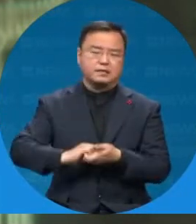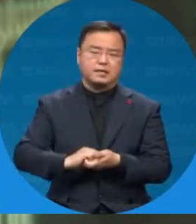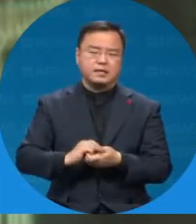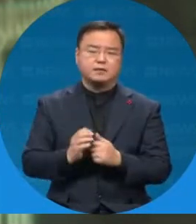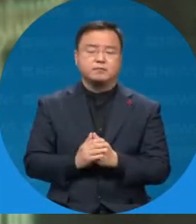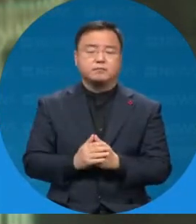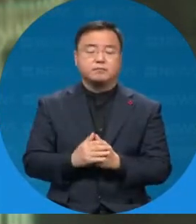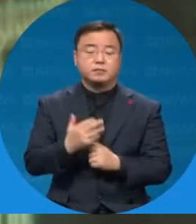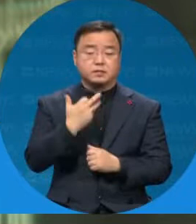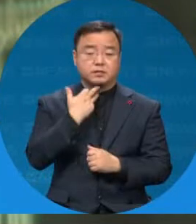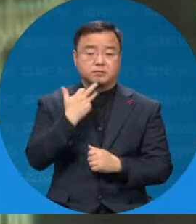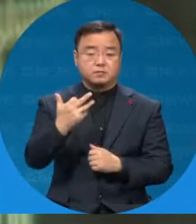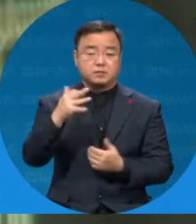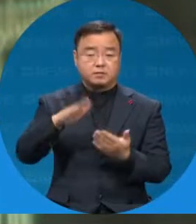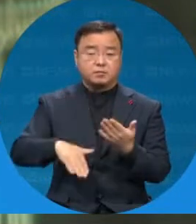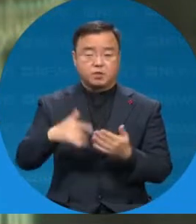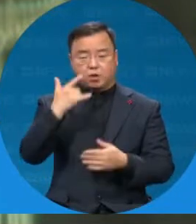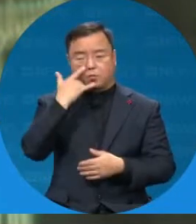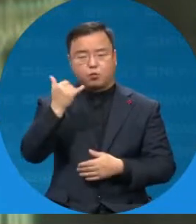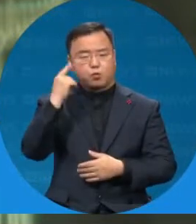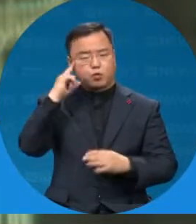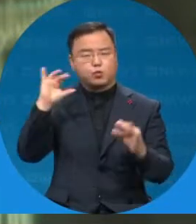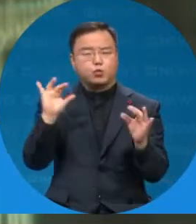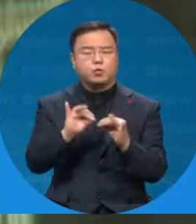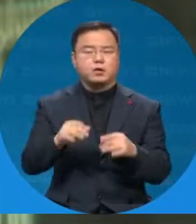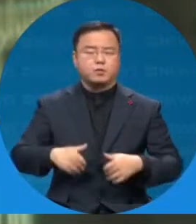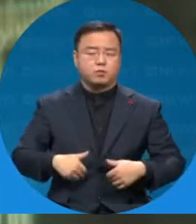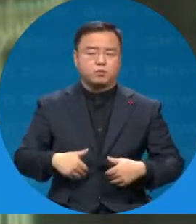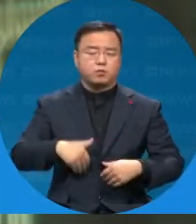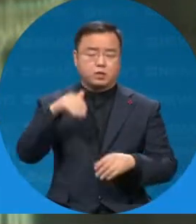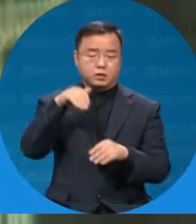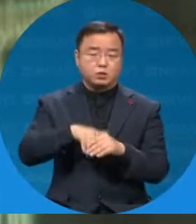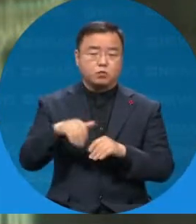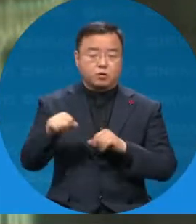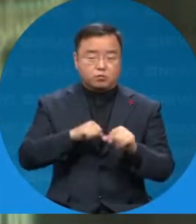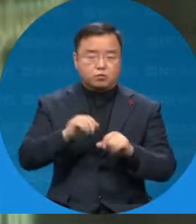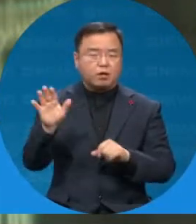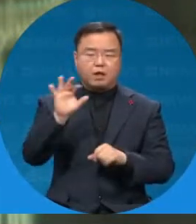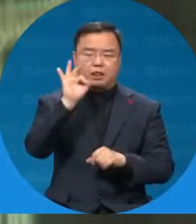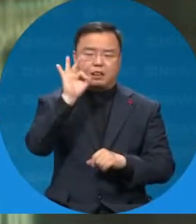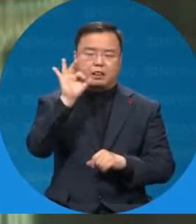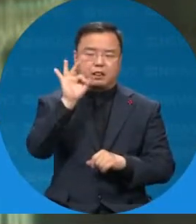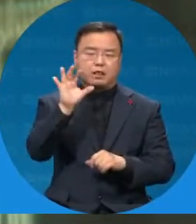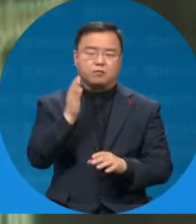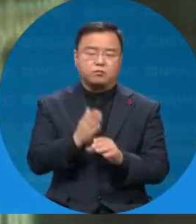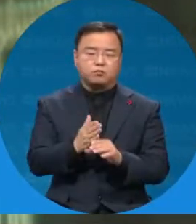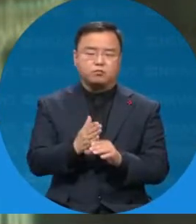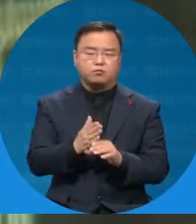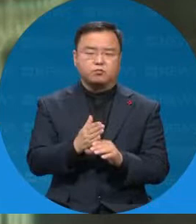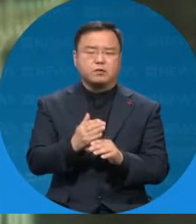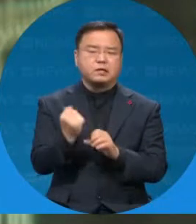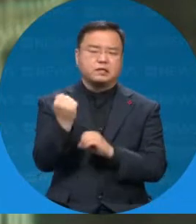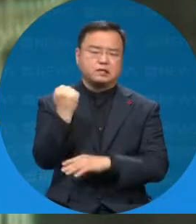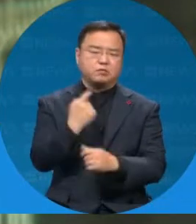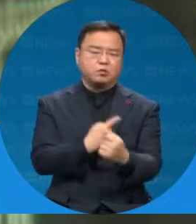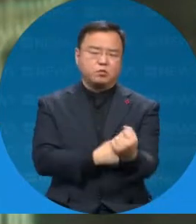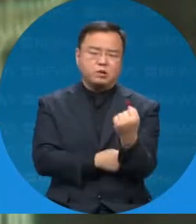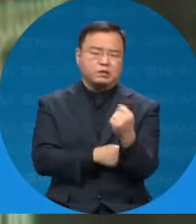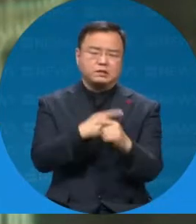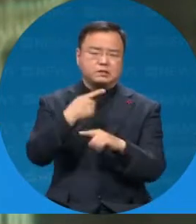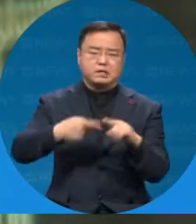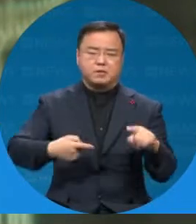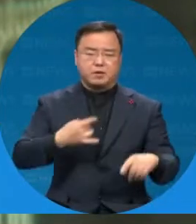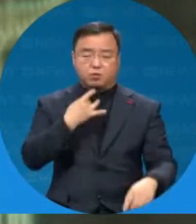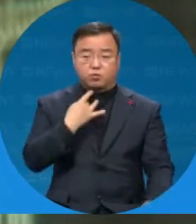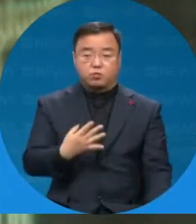미만은 부모 동의가 필요하고 선거 운동도 불가능 하다 보니 반쪽짜리 기본권이라는 비판도 나오고